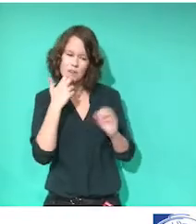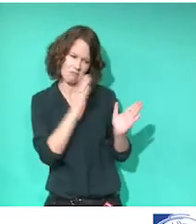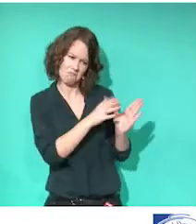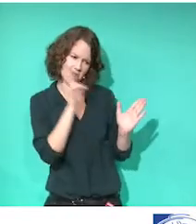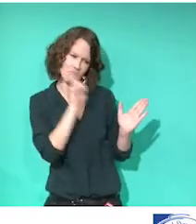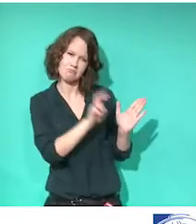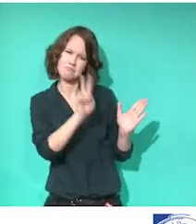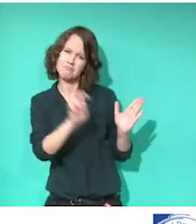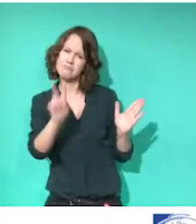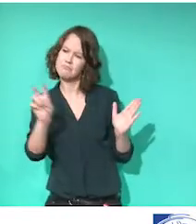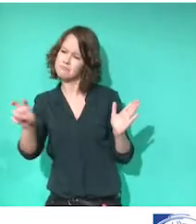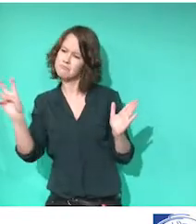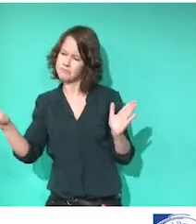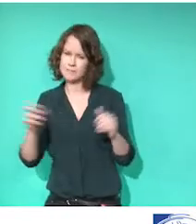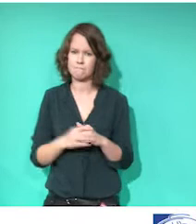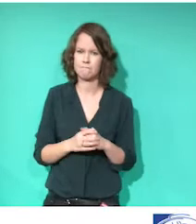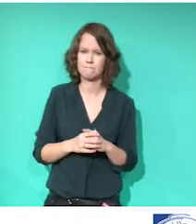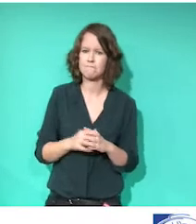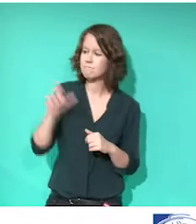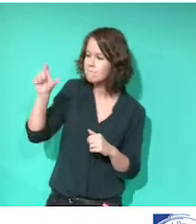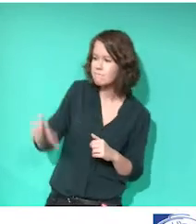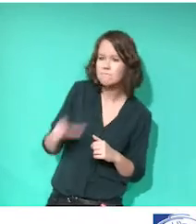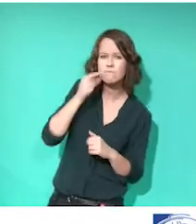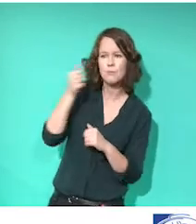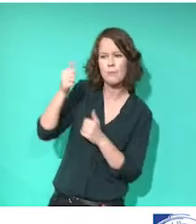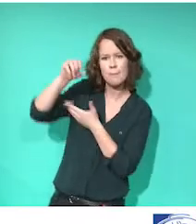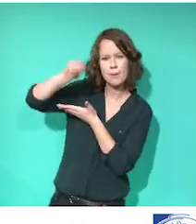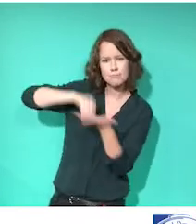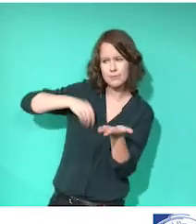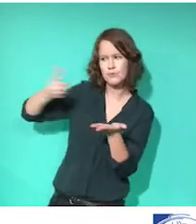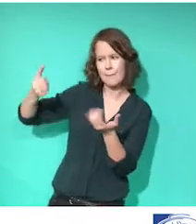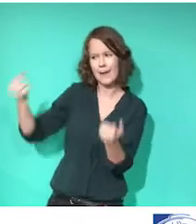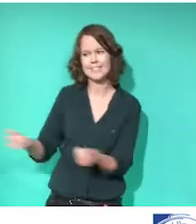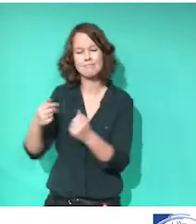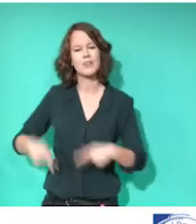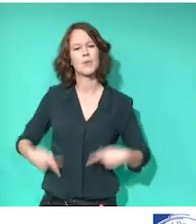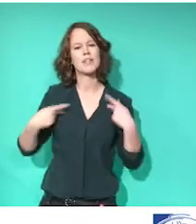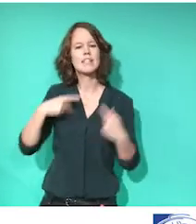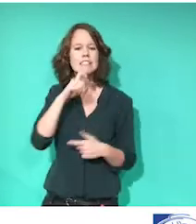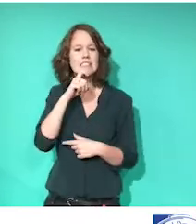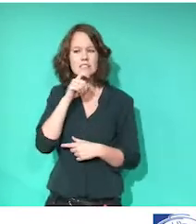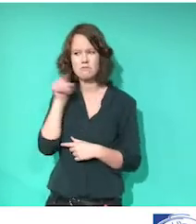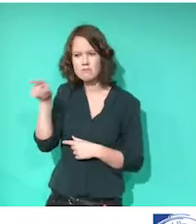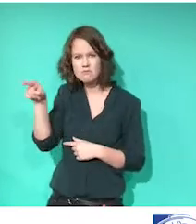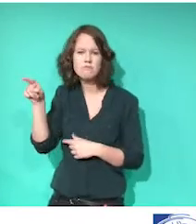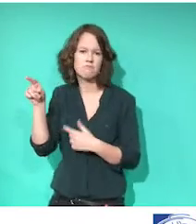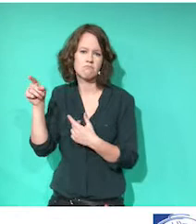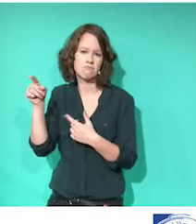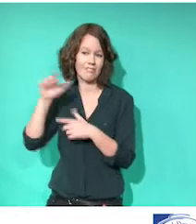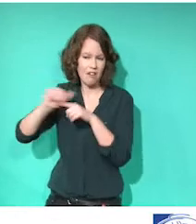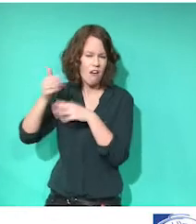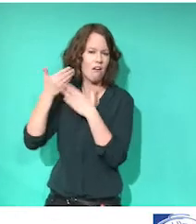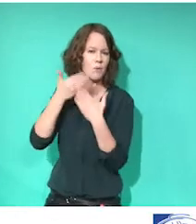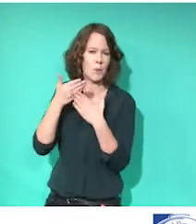tiens à saluer, en était la rapporteure et animera un atelier auquel je vous invite à participer nombreux sur la place des femmes dans